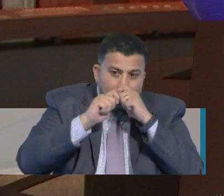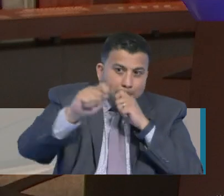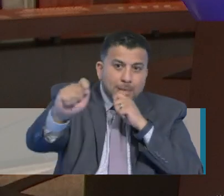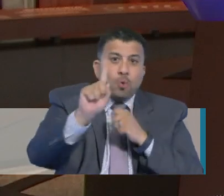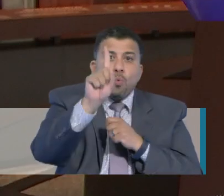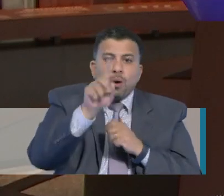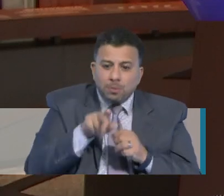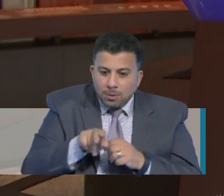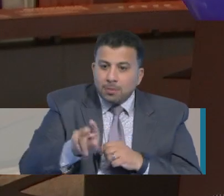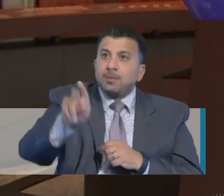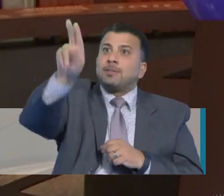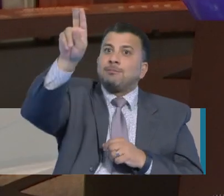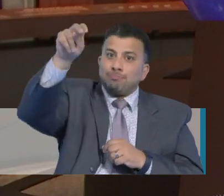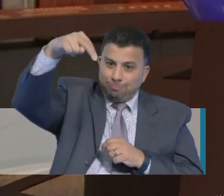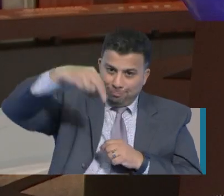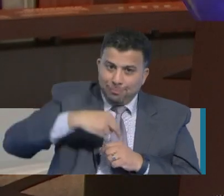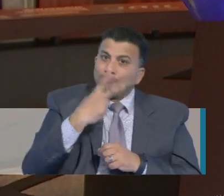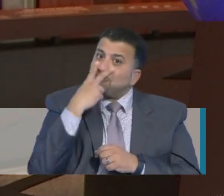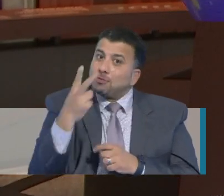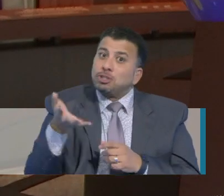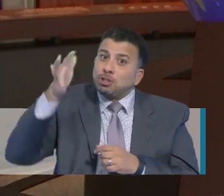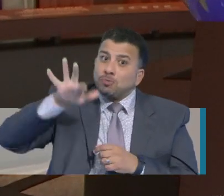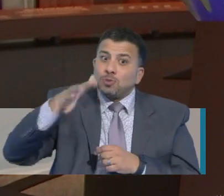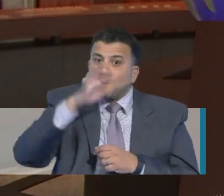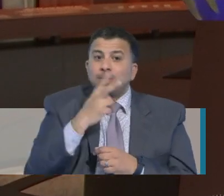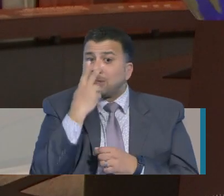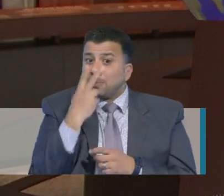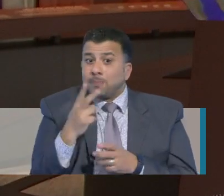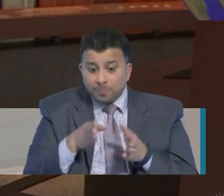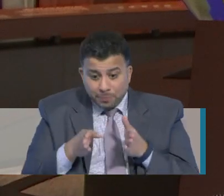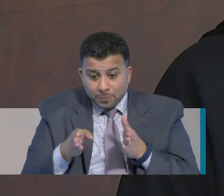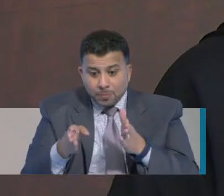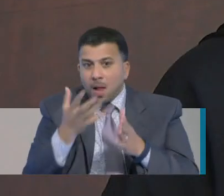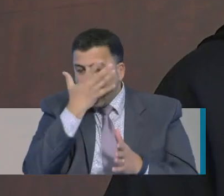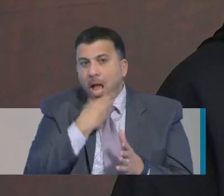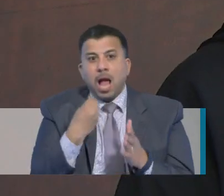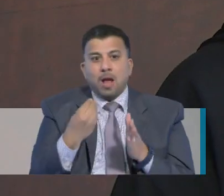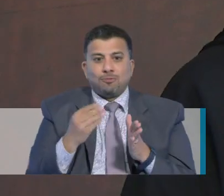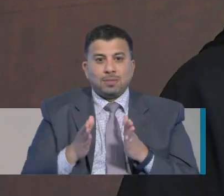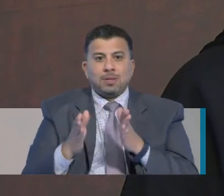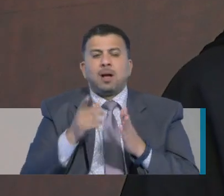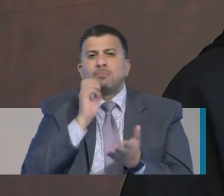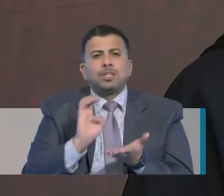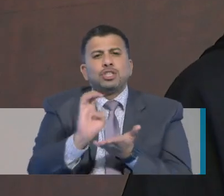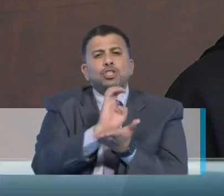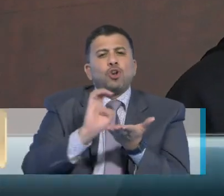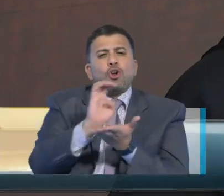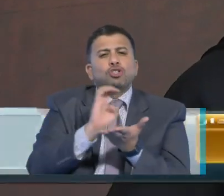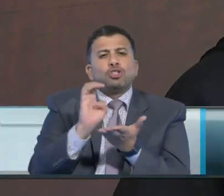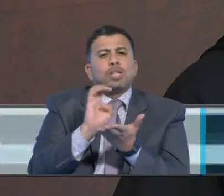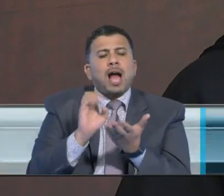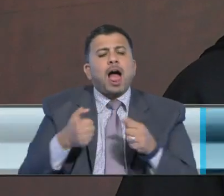الى الجبل صعودا ونزولا، وبالتالي الناس راح يشاهدون منظر جدا جميل. الحديقة الجيولوجية تتضمن على